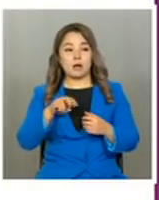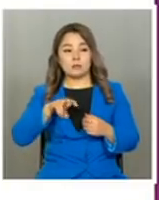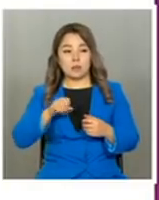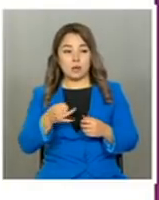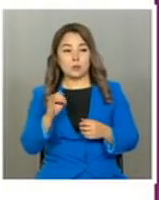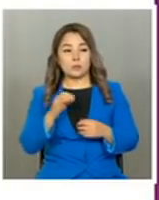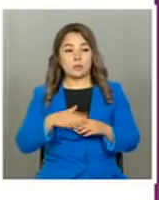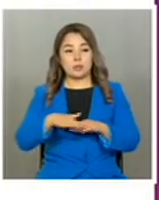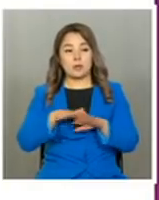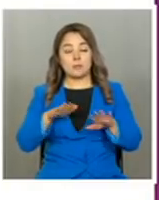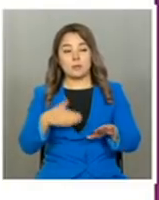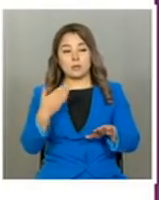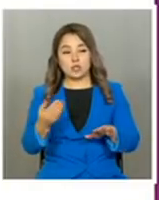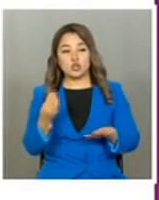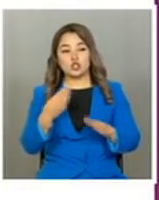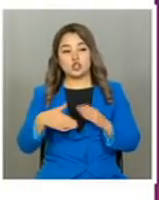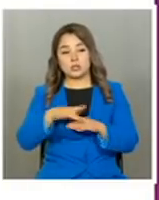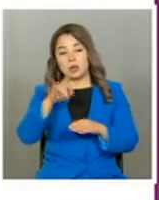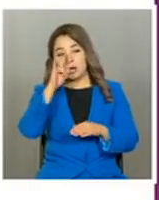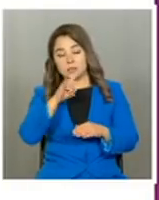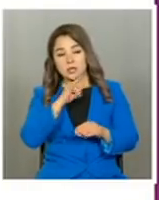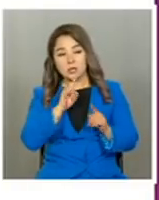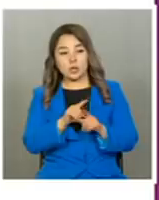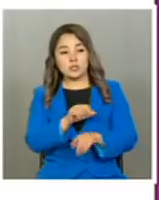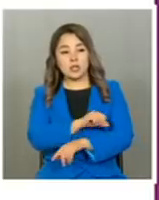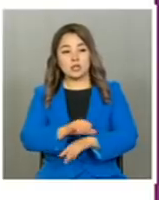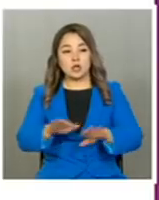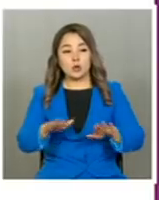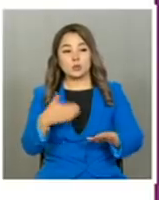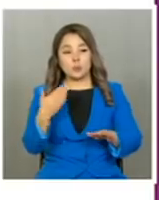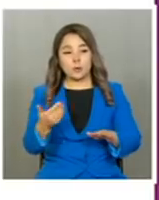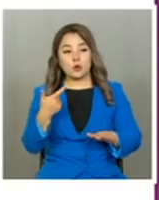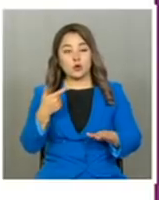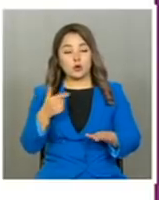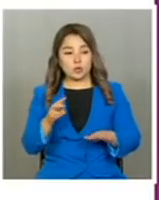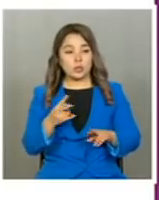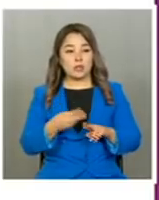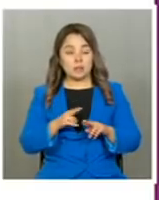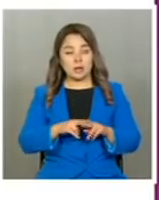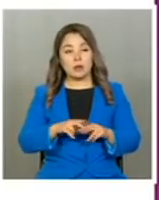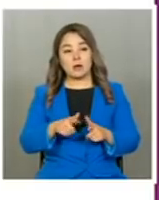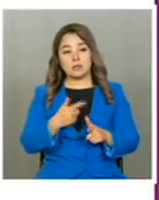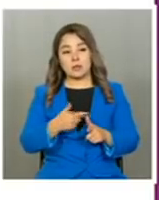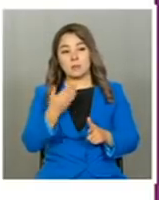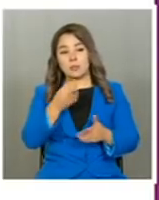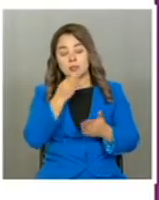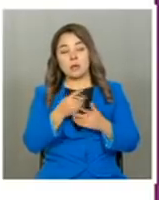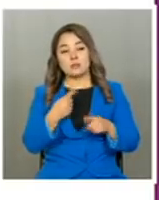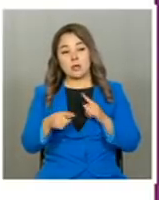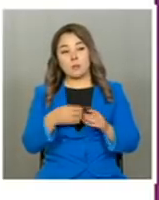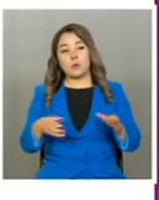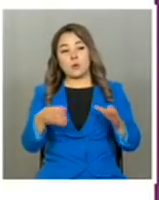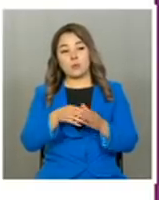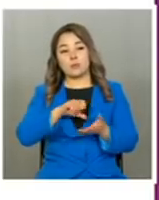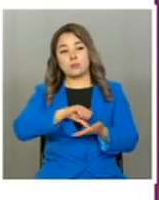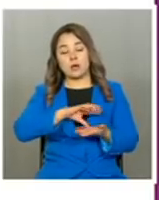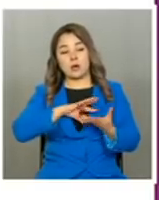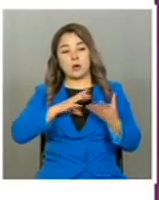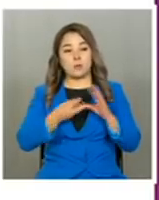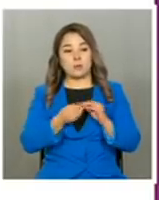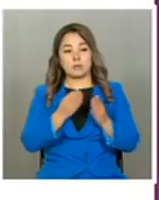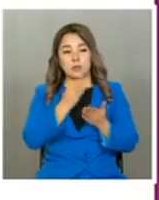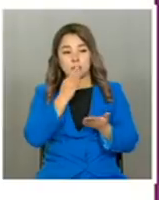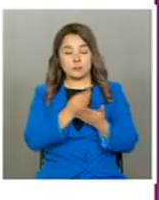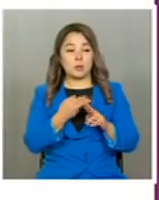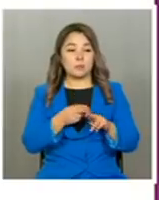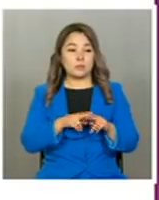Сібір өңірі мен шығыс Қазақстан территориясында ғұн деген атпен белгілі тайпалық одақ қалыптаса бастады.